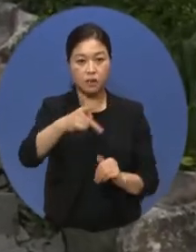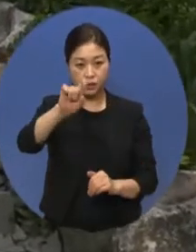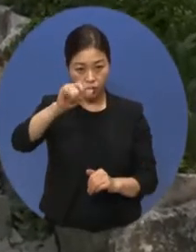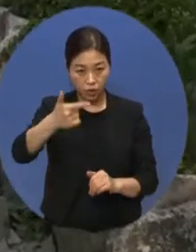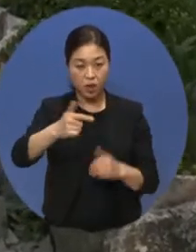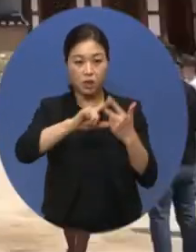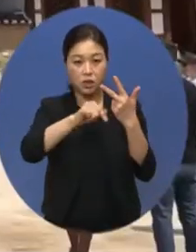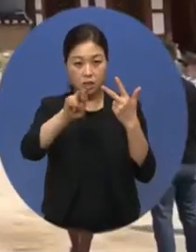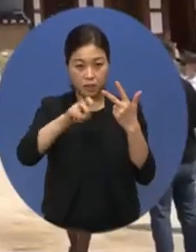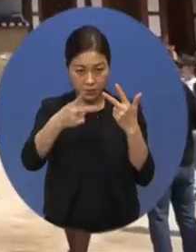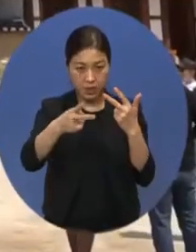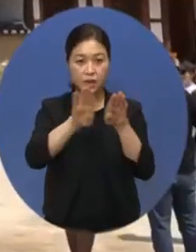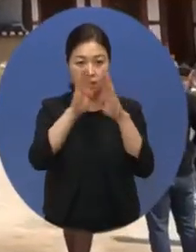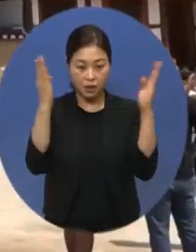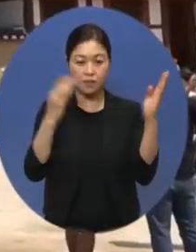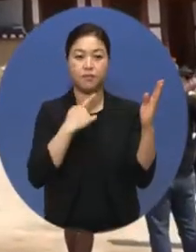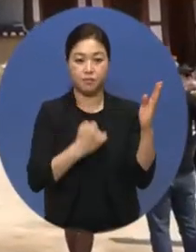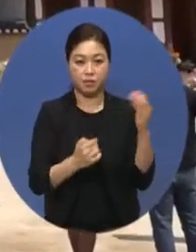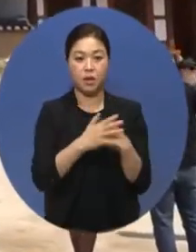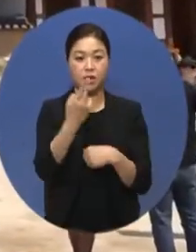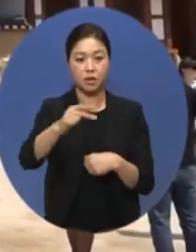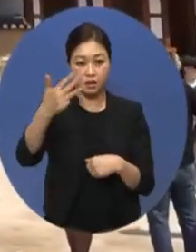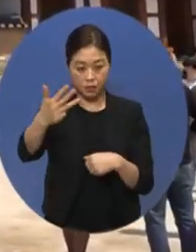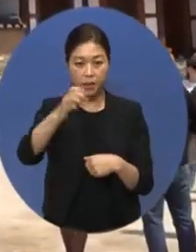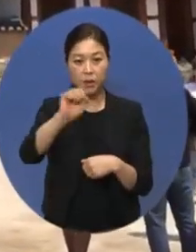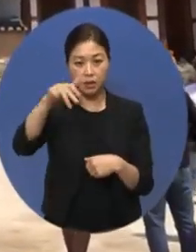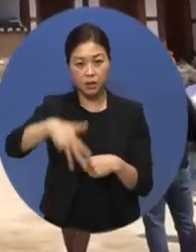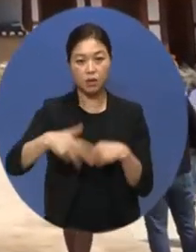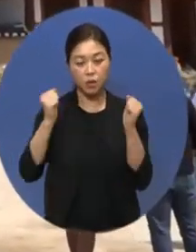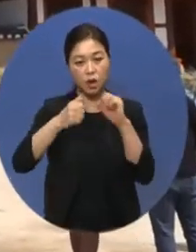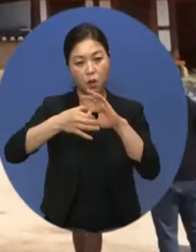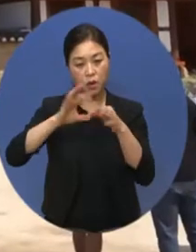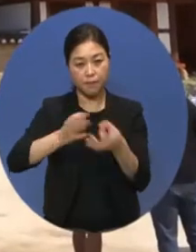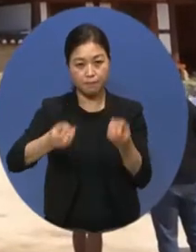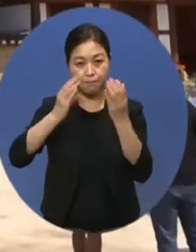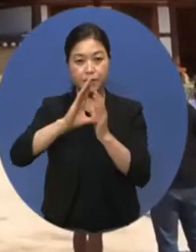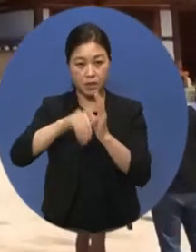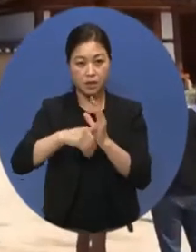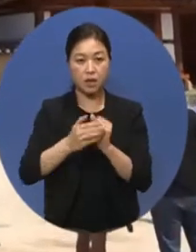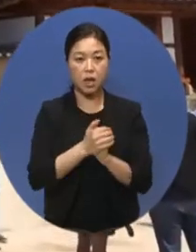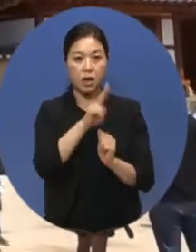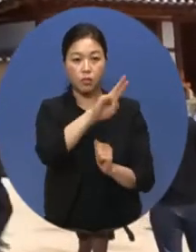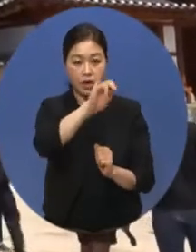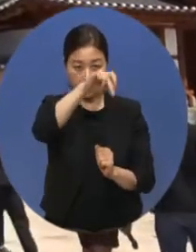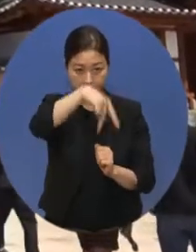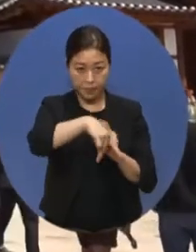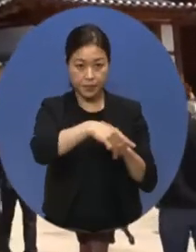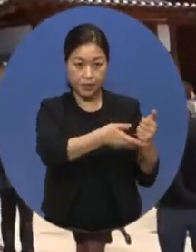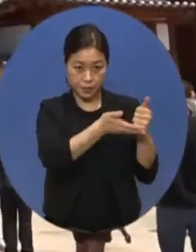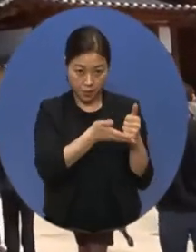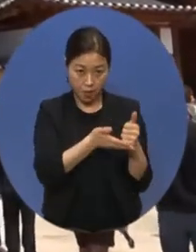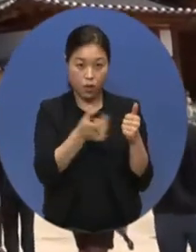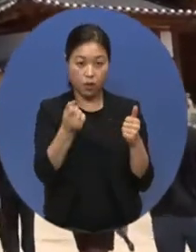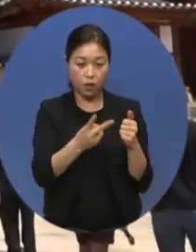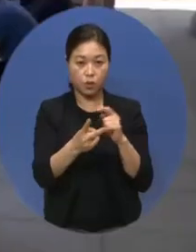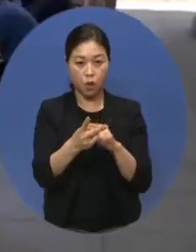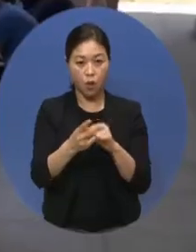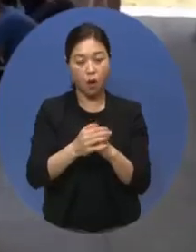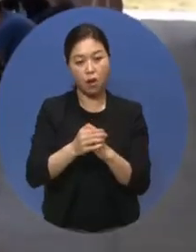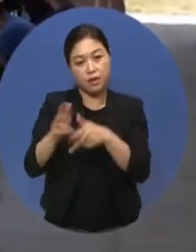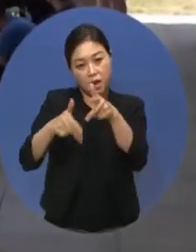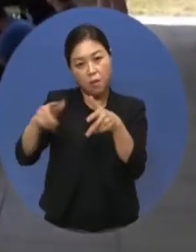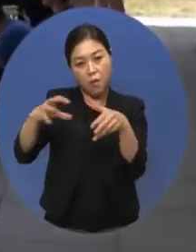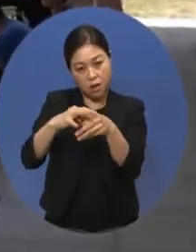22일 개관했으며 2018년 평창 동계올림픽 때 VIP 숙소와 비즈니스 장소로 활용하기도 했습니다.